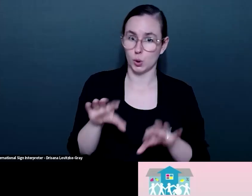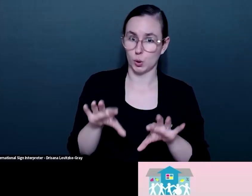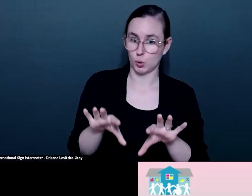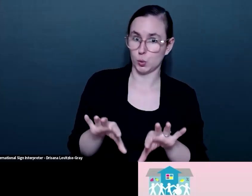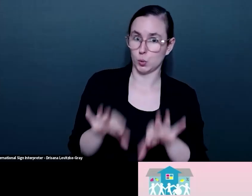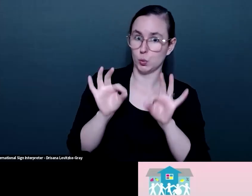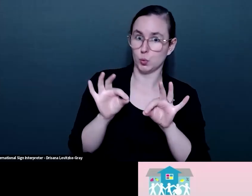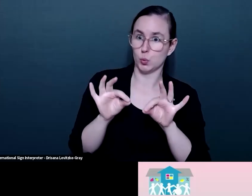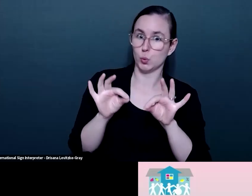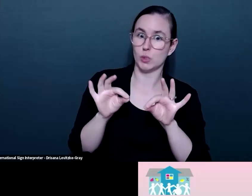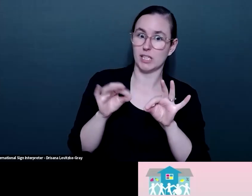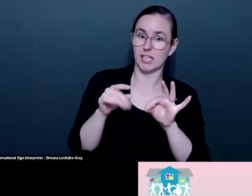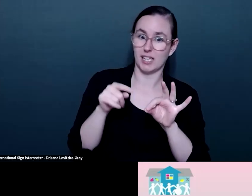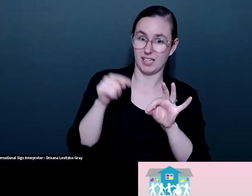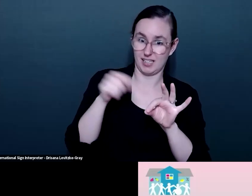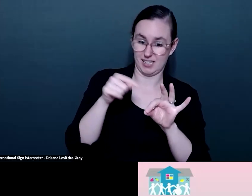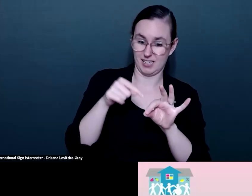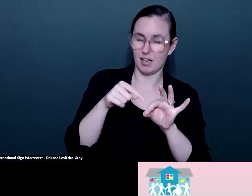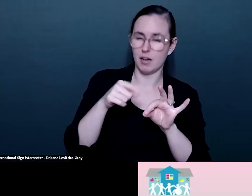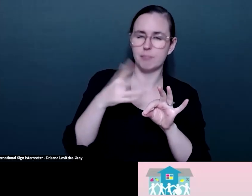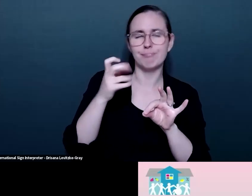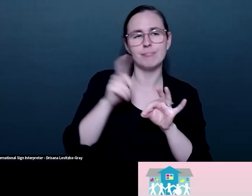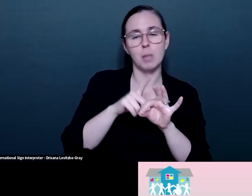Euh, on peut